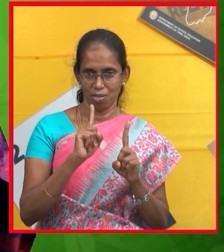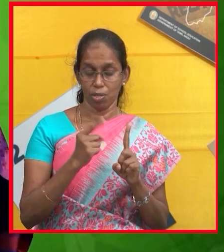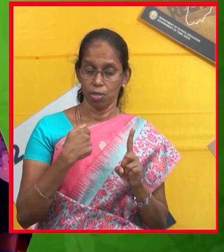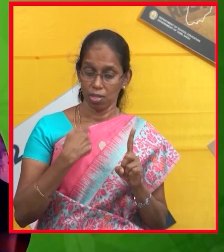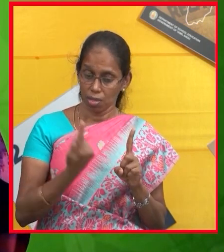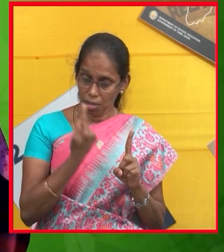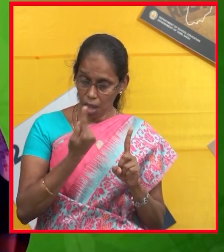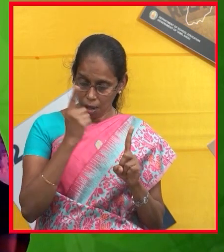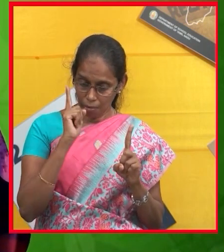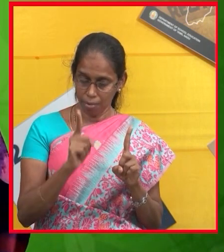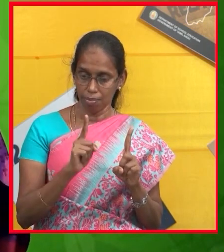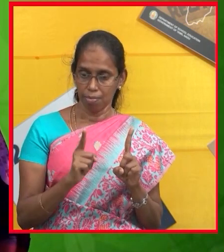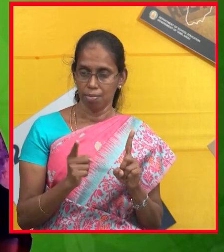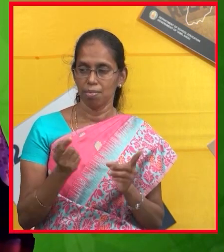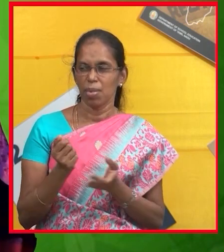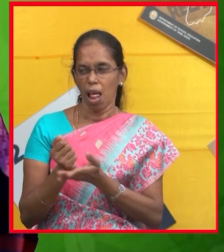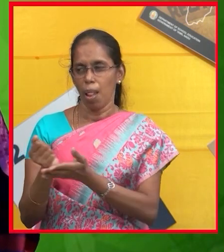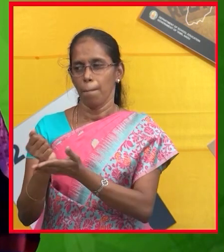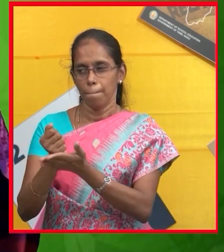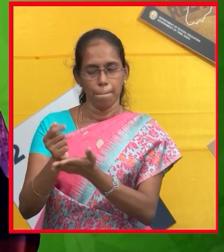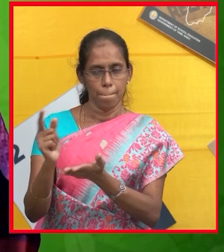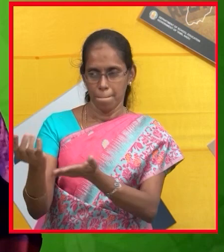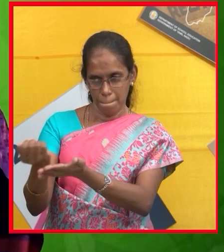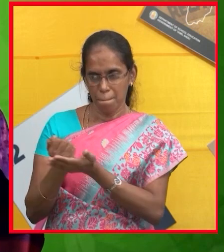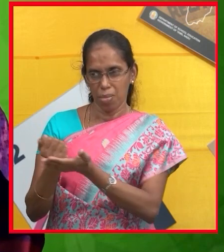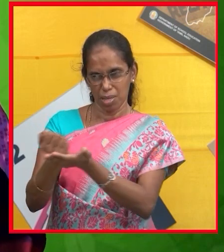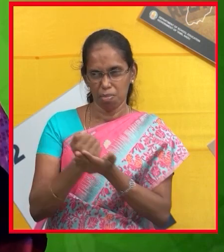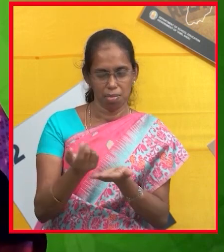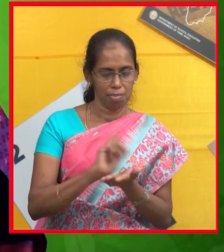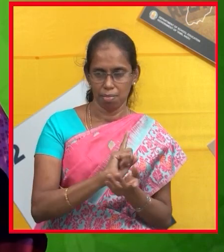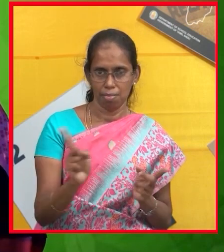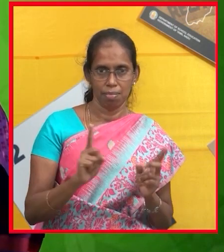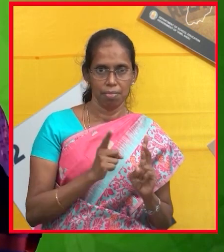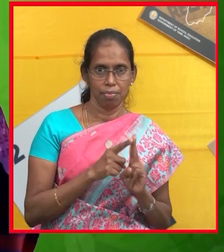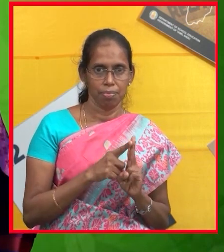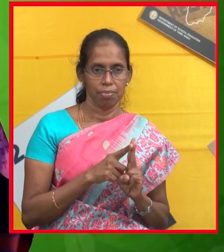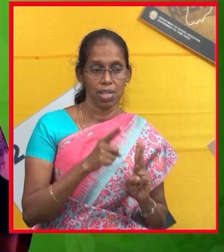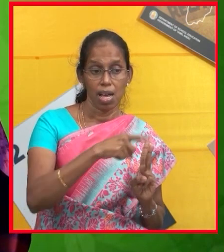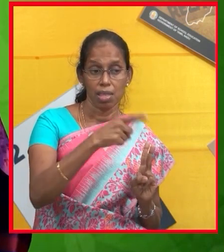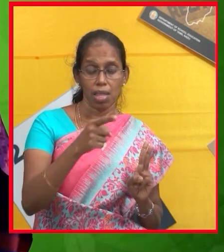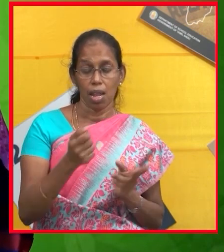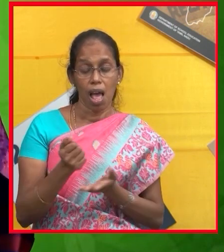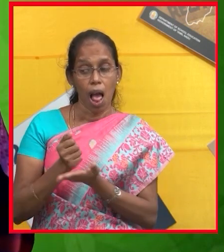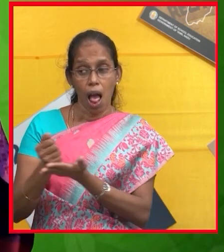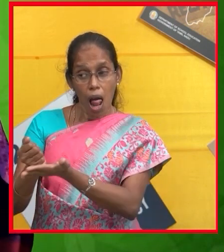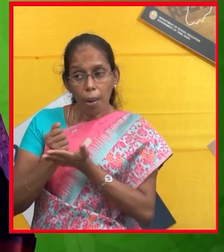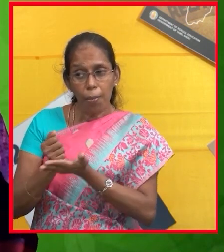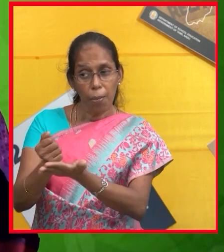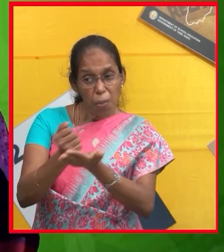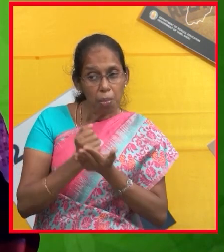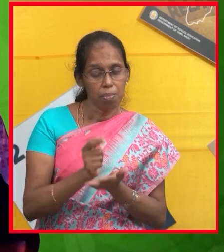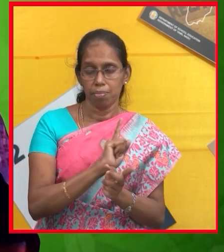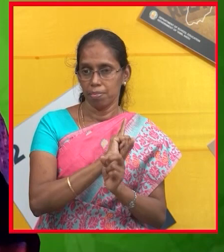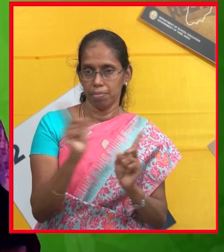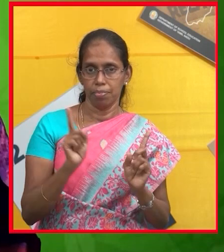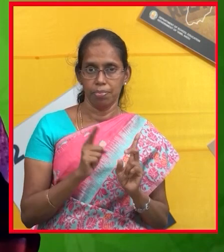எல்லாமே பண்ணணும். அடுத்தவங்களோட அசிஸ்டன்ஸ், யூ டோன்ட் ஹாவ் டு டேக் எனிபடி எல்சஸ் அசிஸ்டன்ஸ். யாரோட உதவியும் நீங்கள்